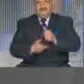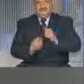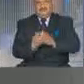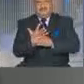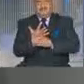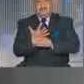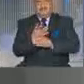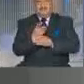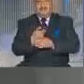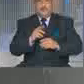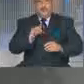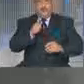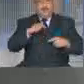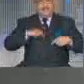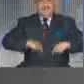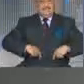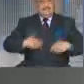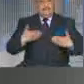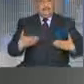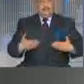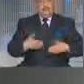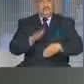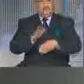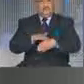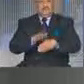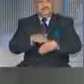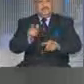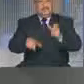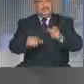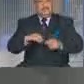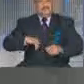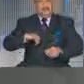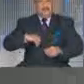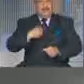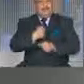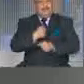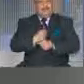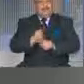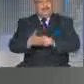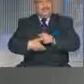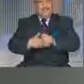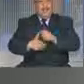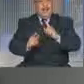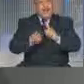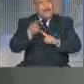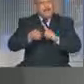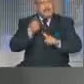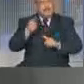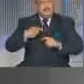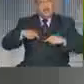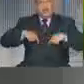أنه لابد من تحفيز الشباب للعمل في المجال الفلاحي من أجل استدامة الإنتاج وتطويره.